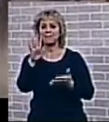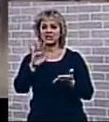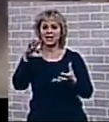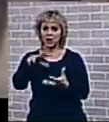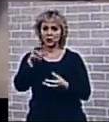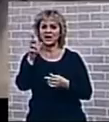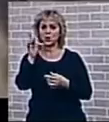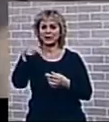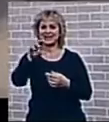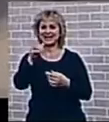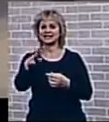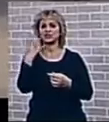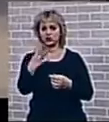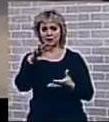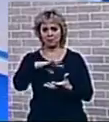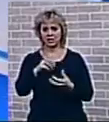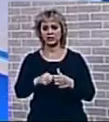и Родригес с 4.